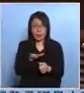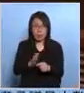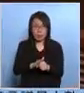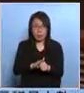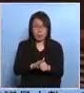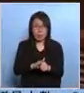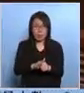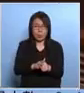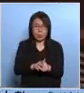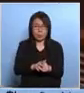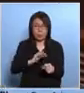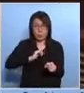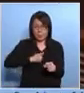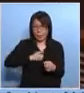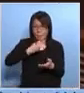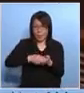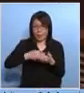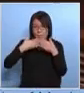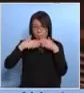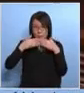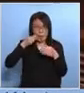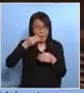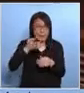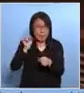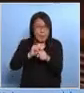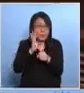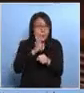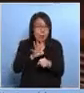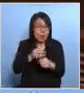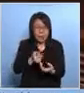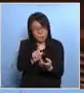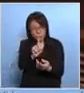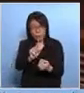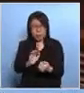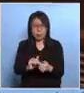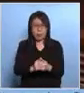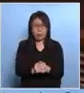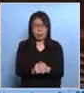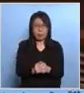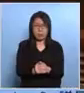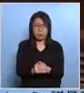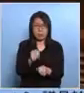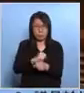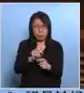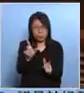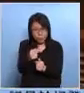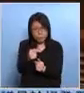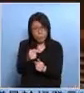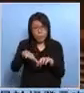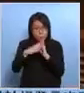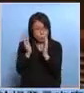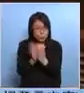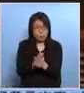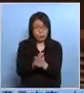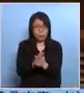老闆去買假回來的啫，那為什麼不可以做得好一點去做到全薪